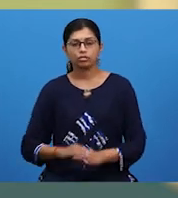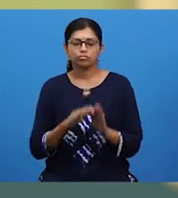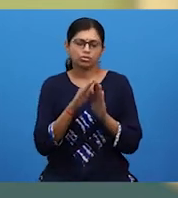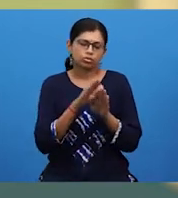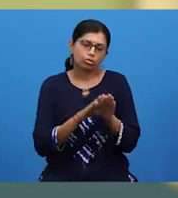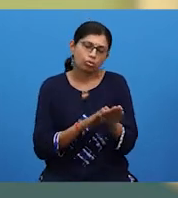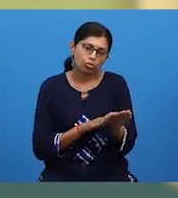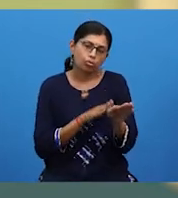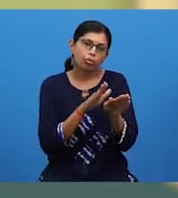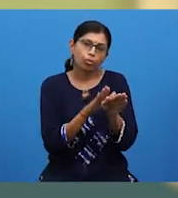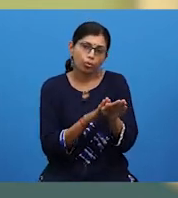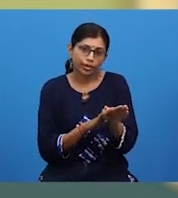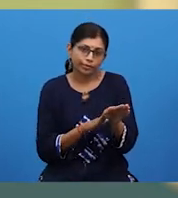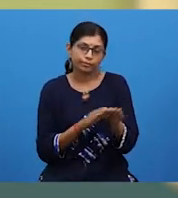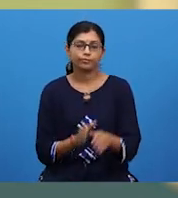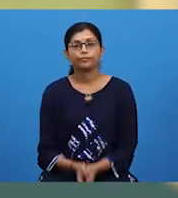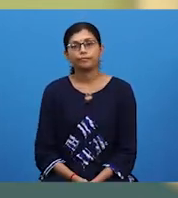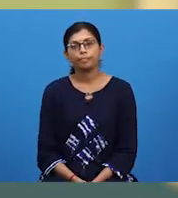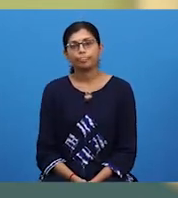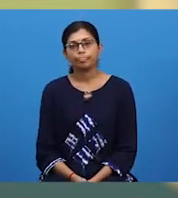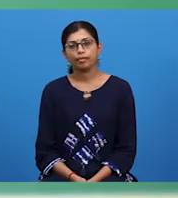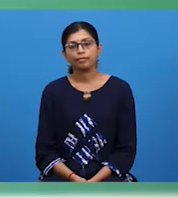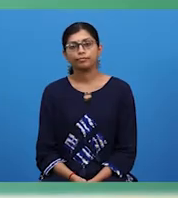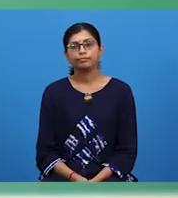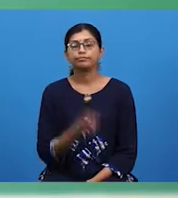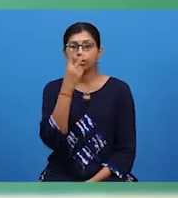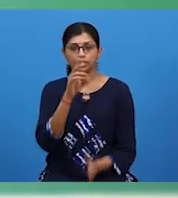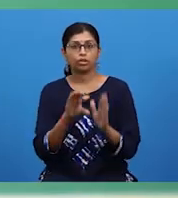Mari kita lihat contoh-contoh tindakan enzim dalam sistem pencernaan.